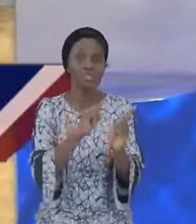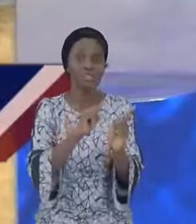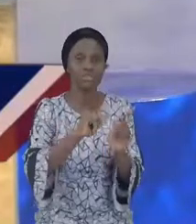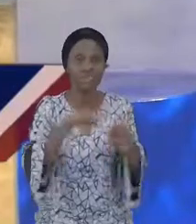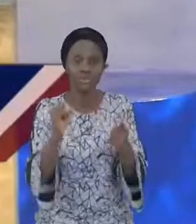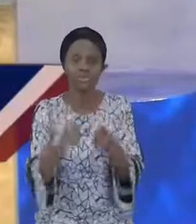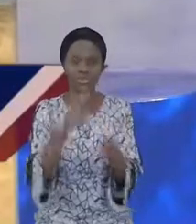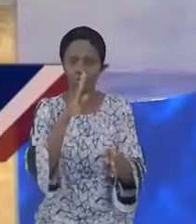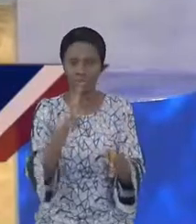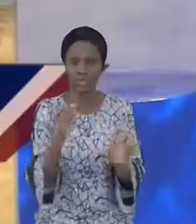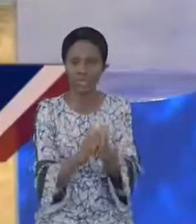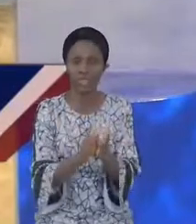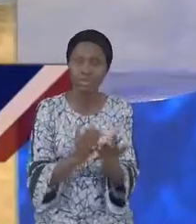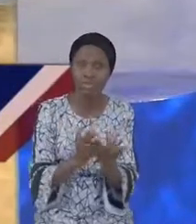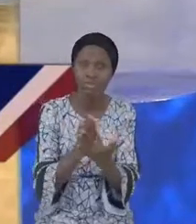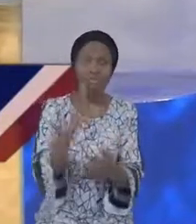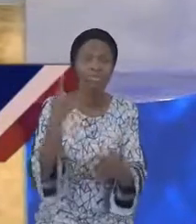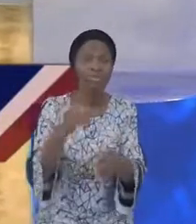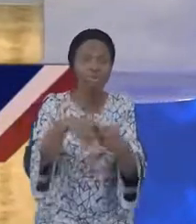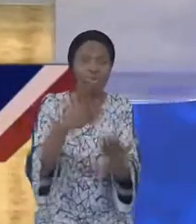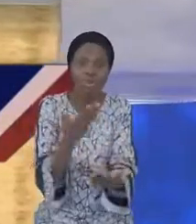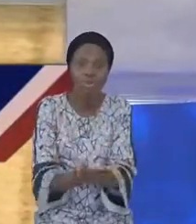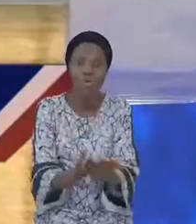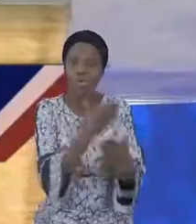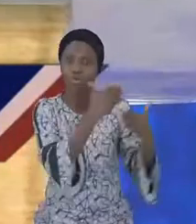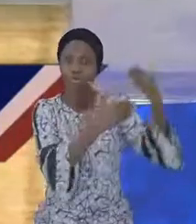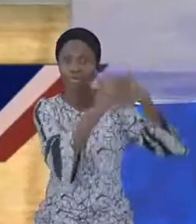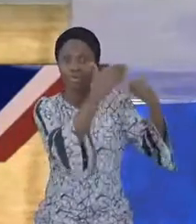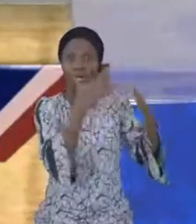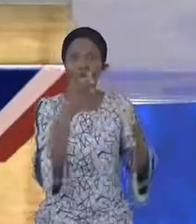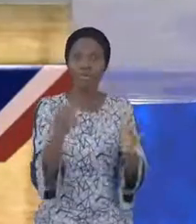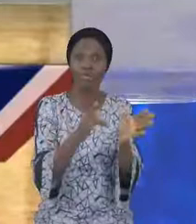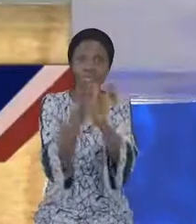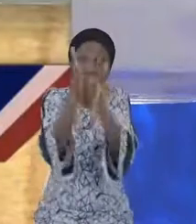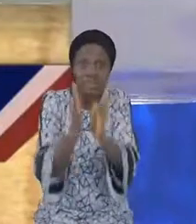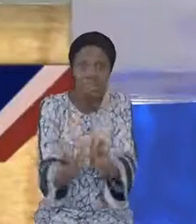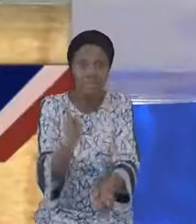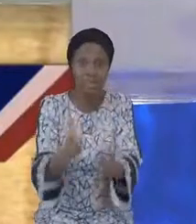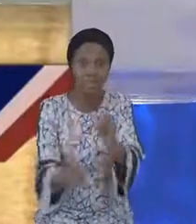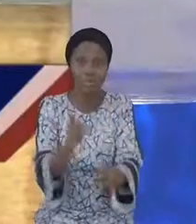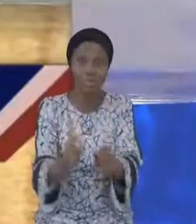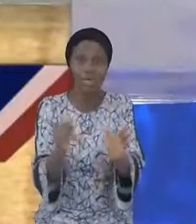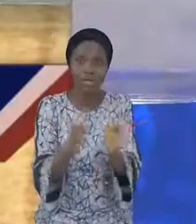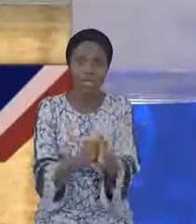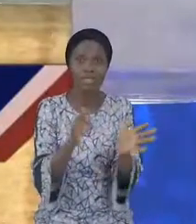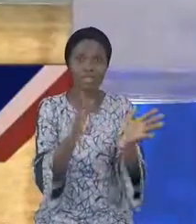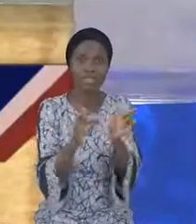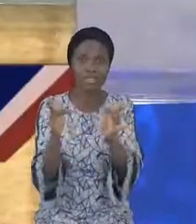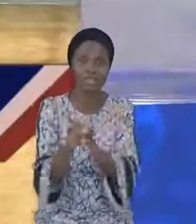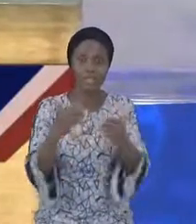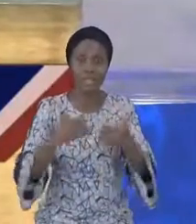arriver que de par toute la génération des chrétiens,